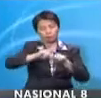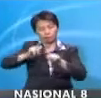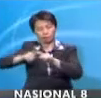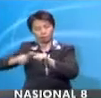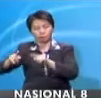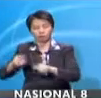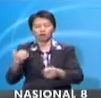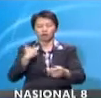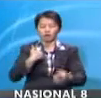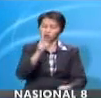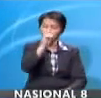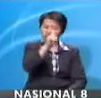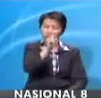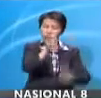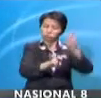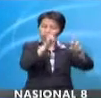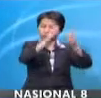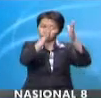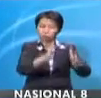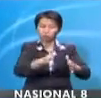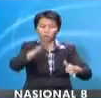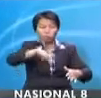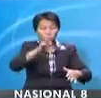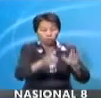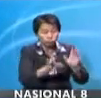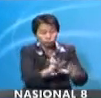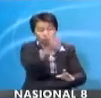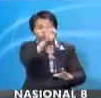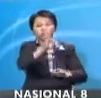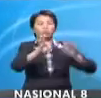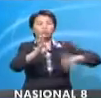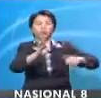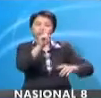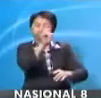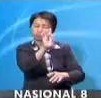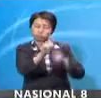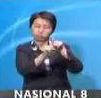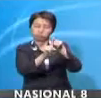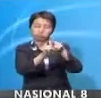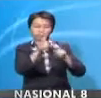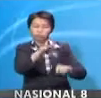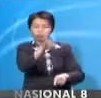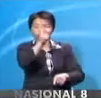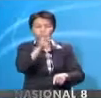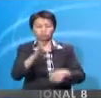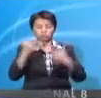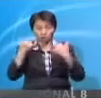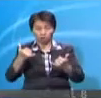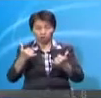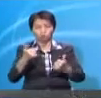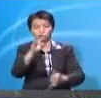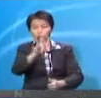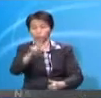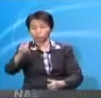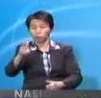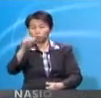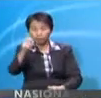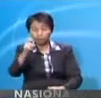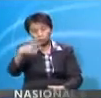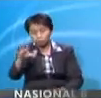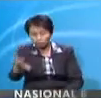pendaki yang masih belum dijumpai dan sejak ini kita makluman 22 mayat telah ditemui.